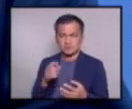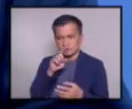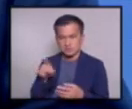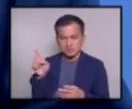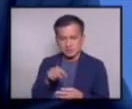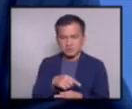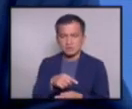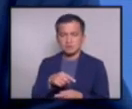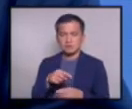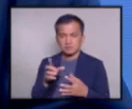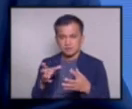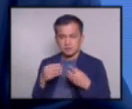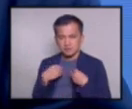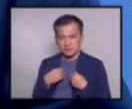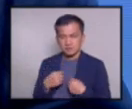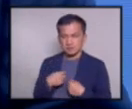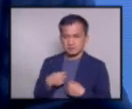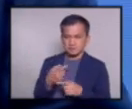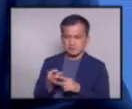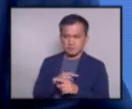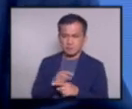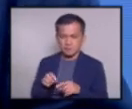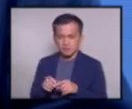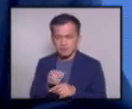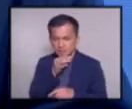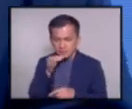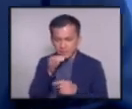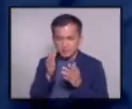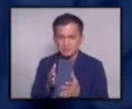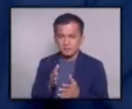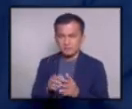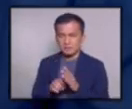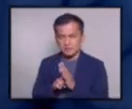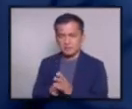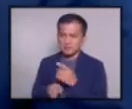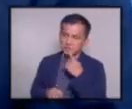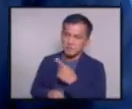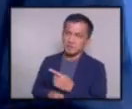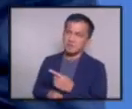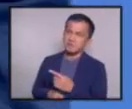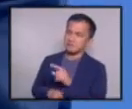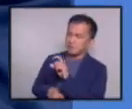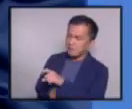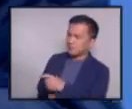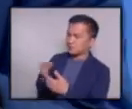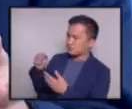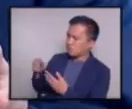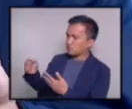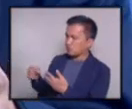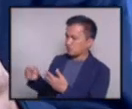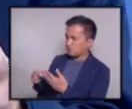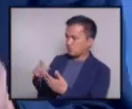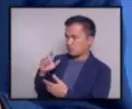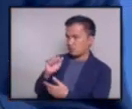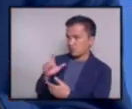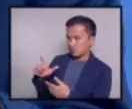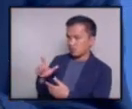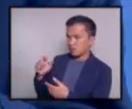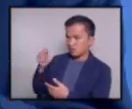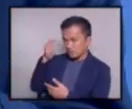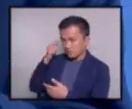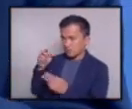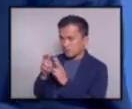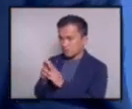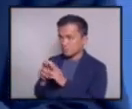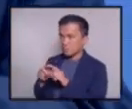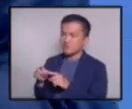criticisms na natatanggap ko, halimbawa galing sa mga farmers. Sabi nila, eh, dapat ganito ganyan galing sa local government